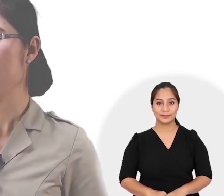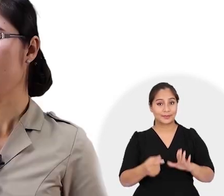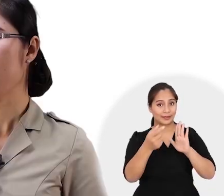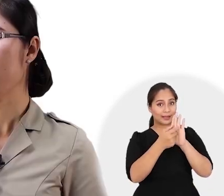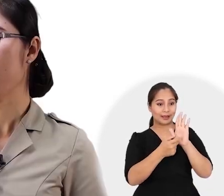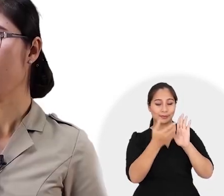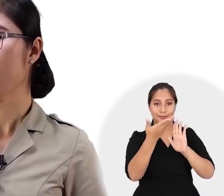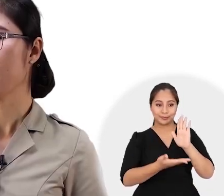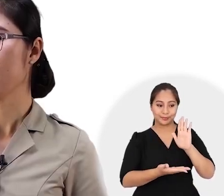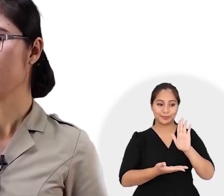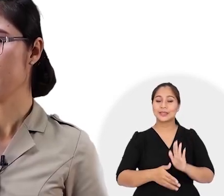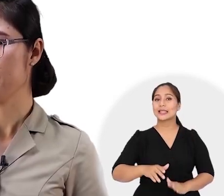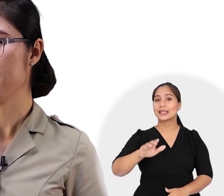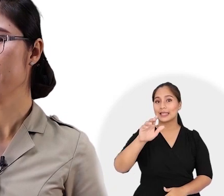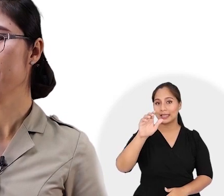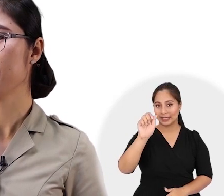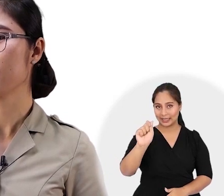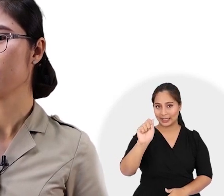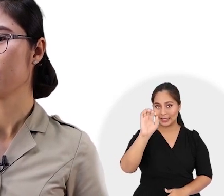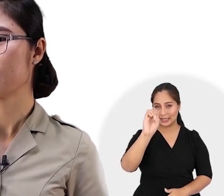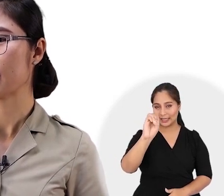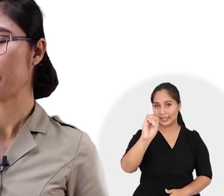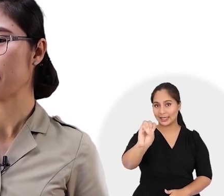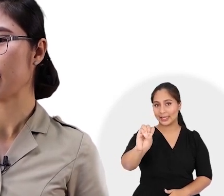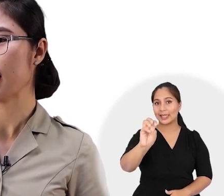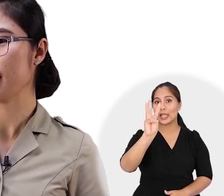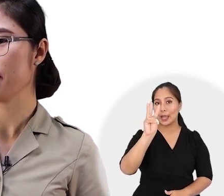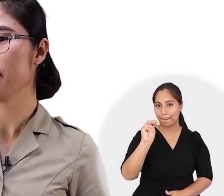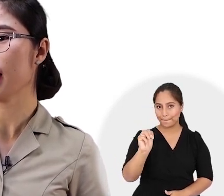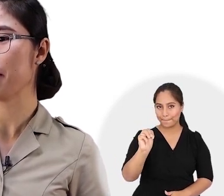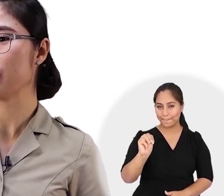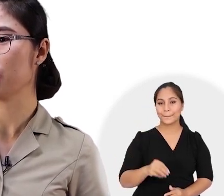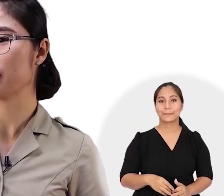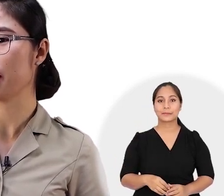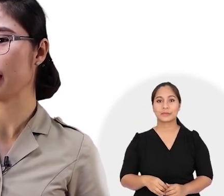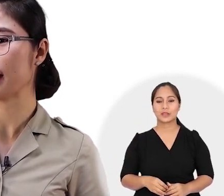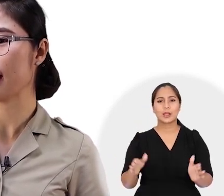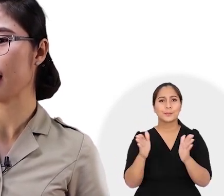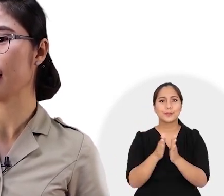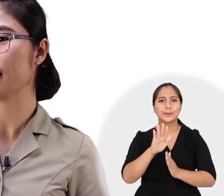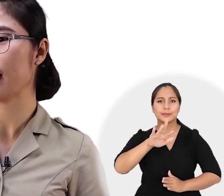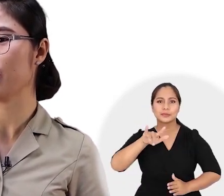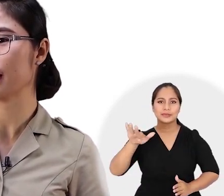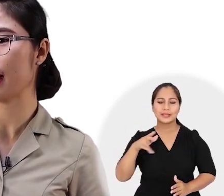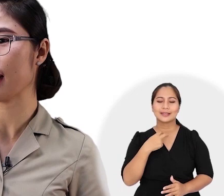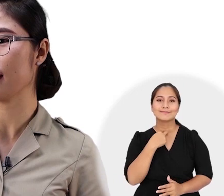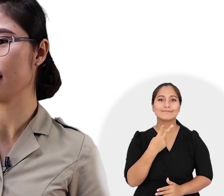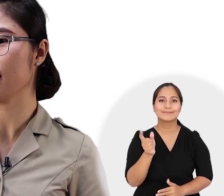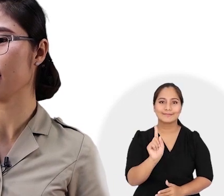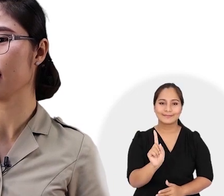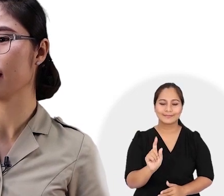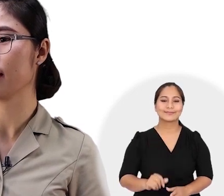คำนี้อ่านว่าอิ่มสำหรับสระอิ่มถ้าผสมใส่พยัญชนะจะอ่านออกเสีย